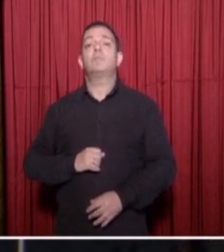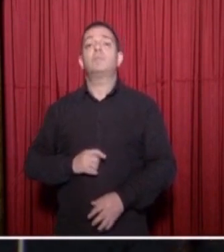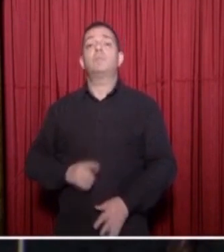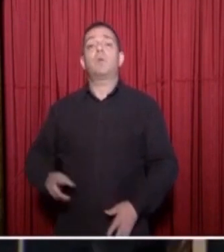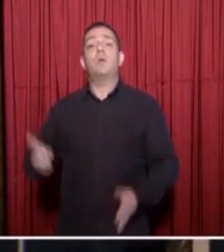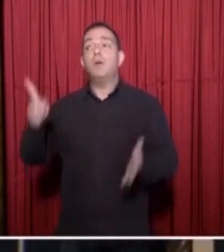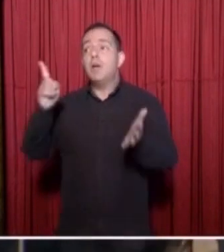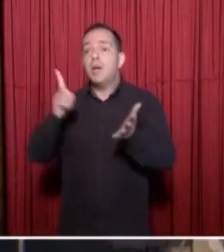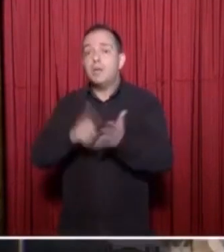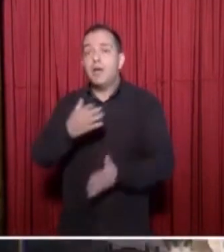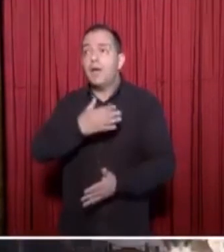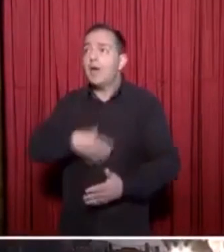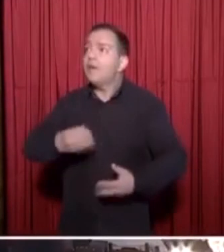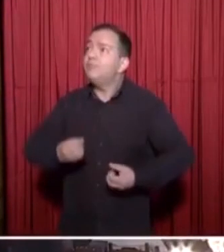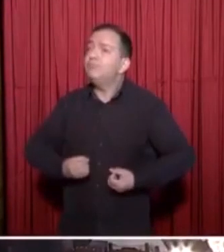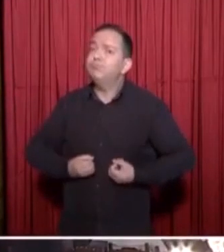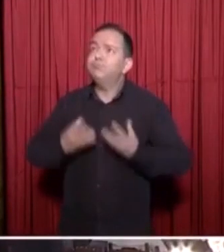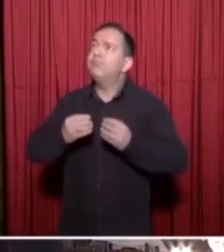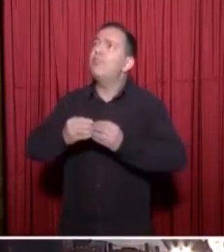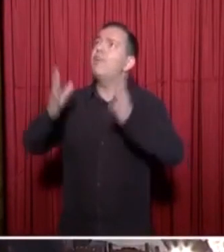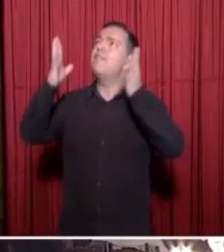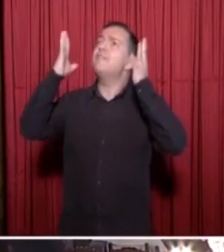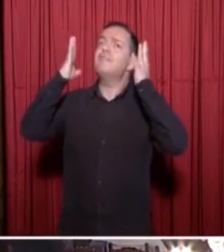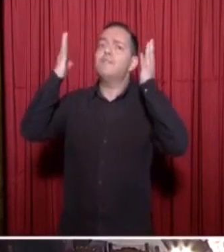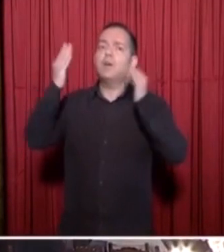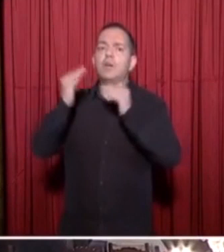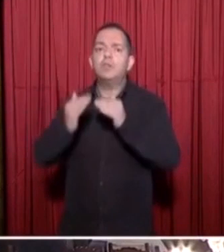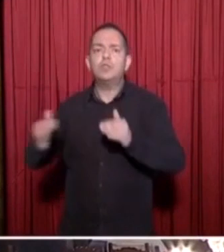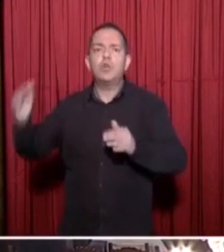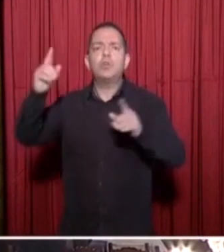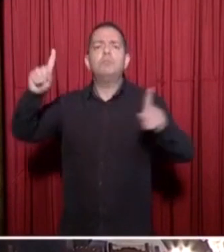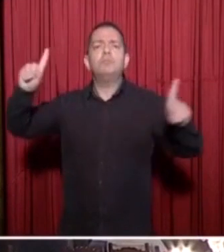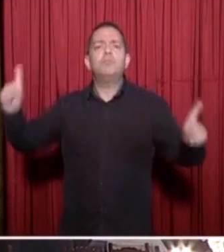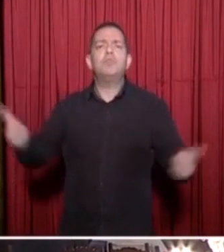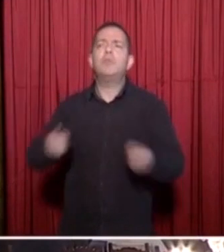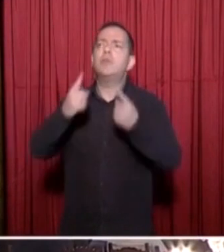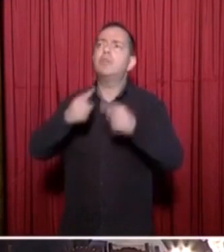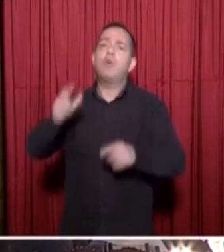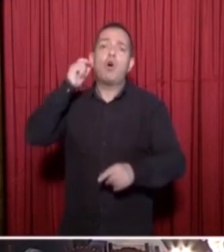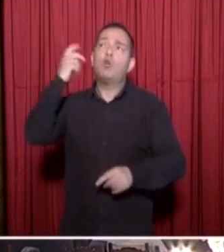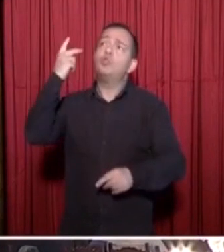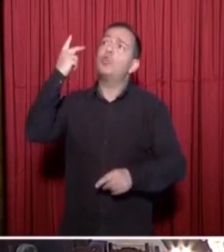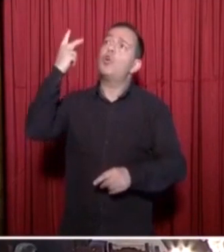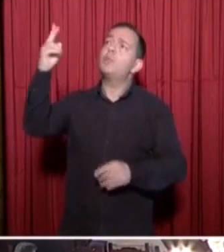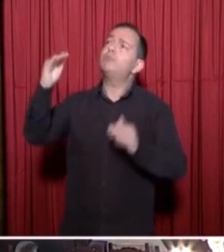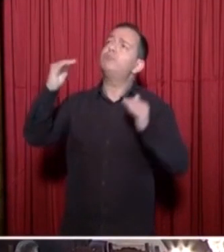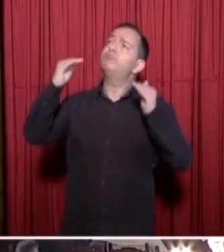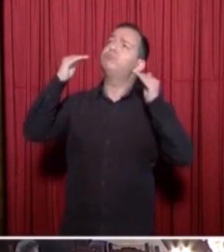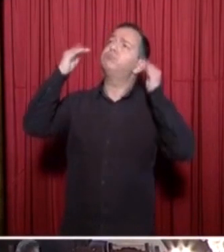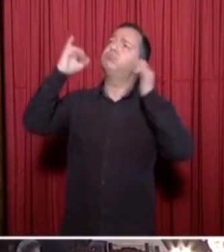όταν το εξομολογήστε το Κυρίο και ψάλλει το όνομα τη σου